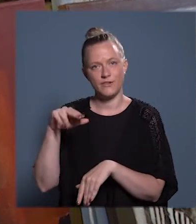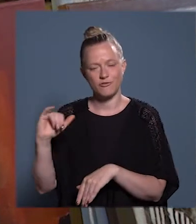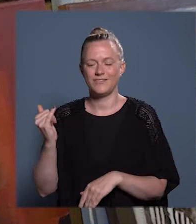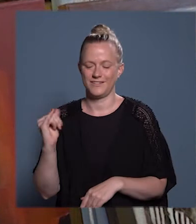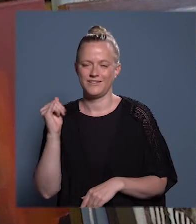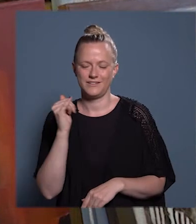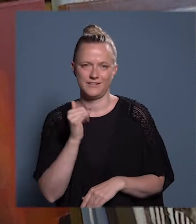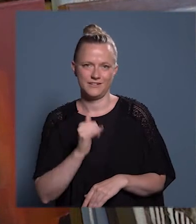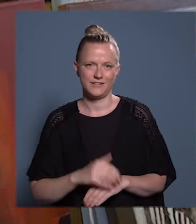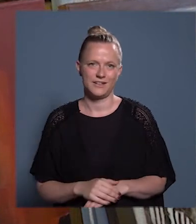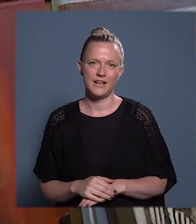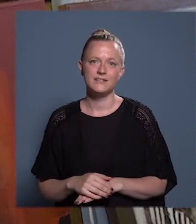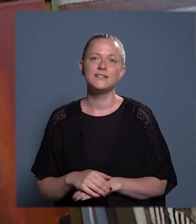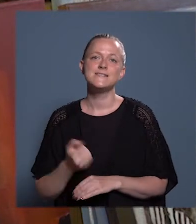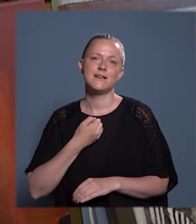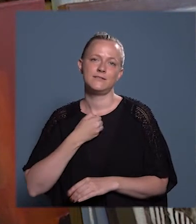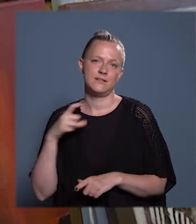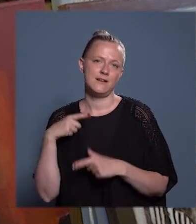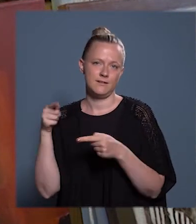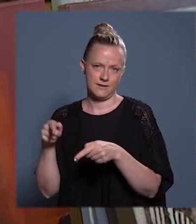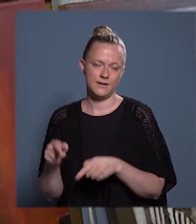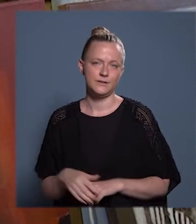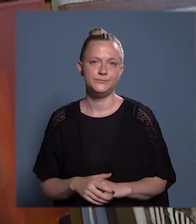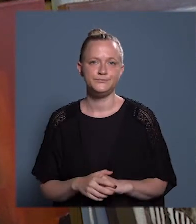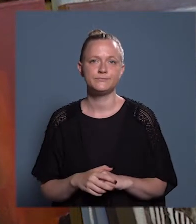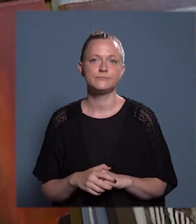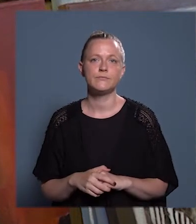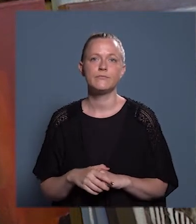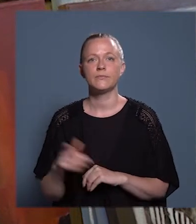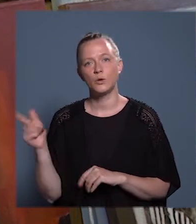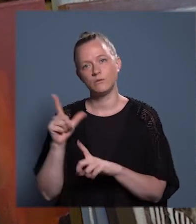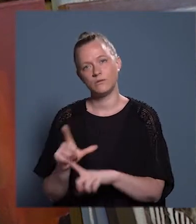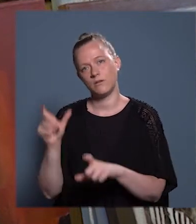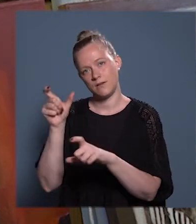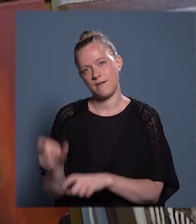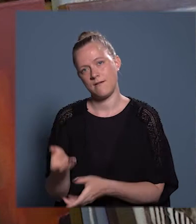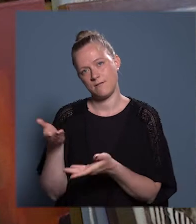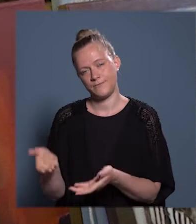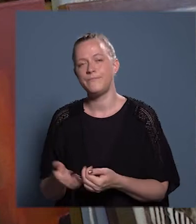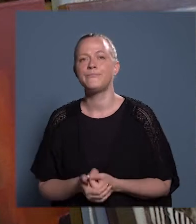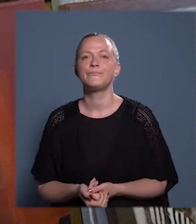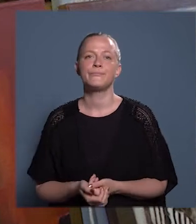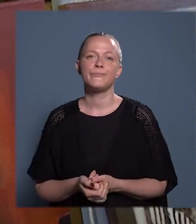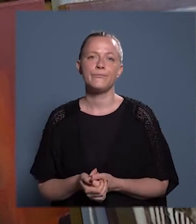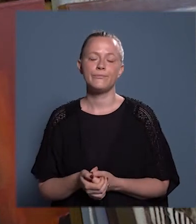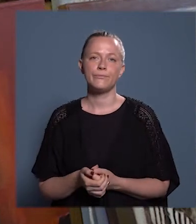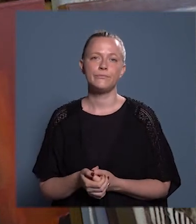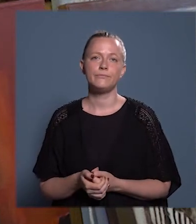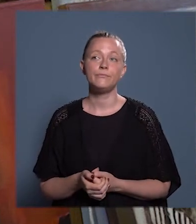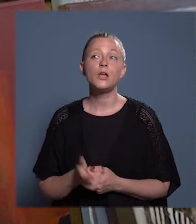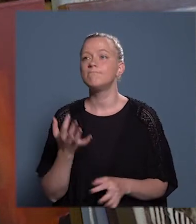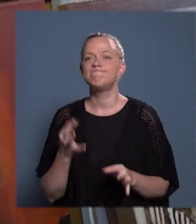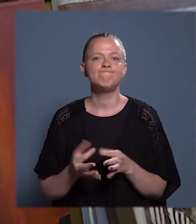festőművész, igen, Szentendrénél szintén, ő tanárember egyébként, és az történt,